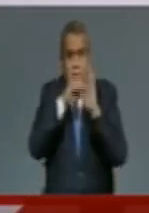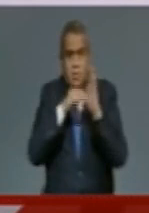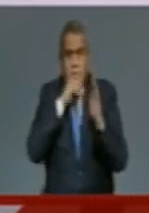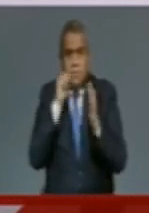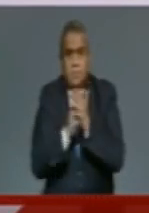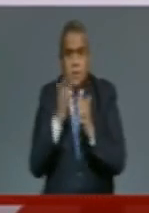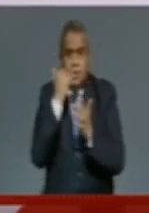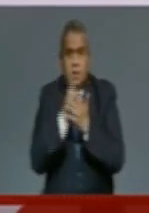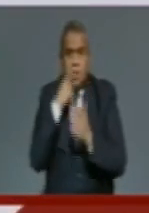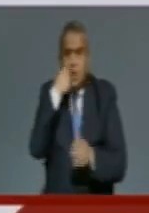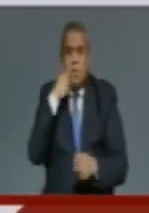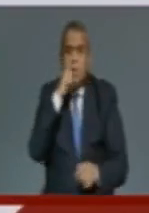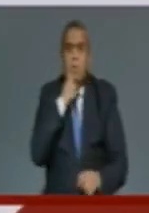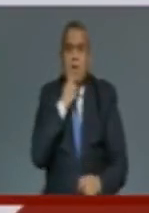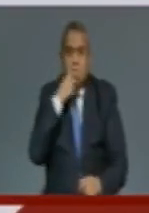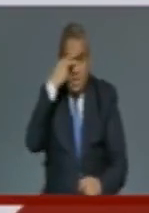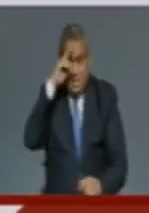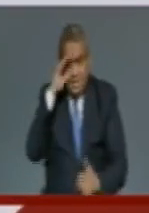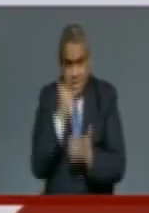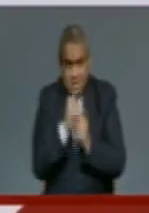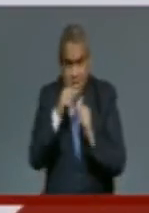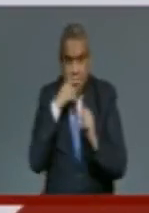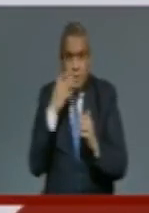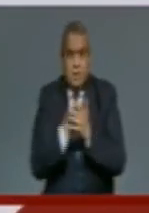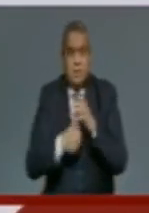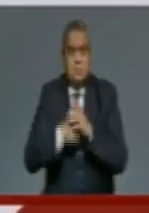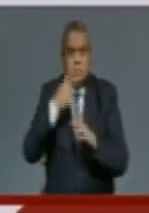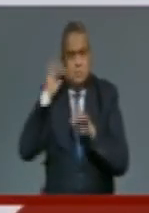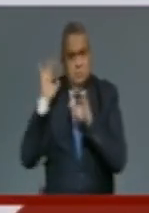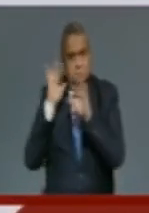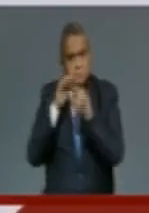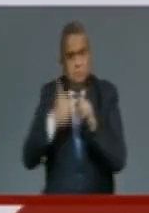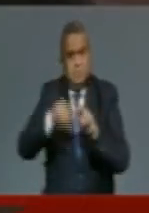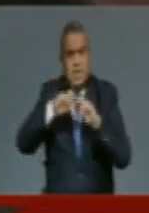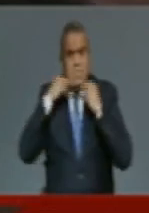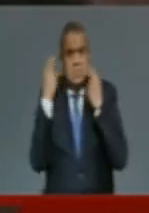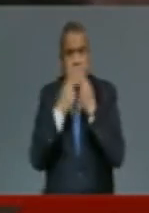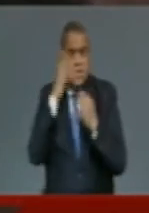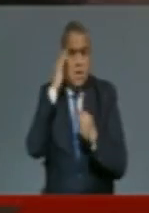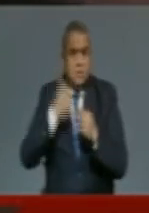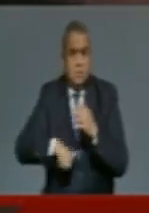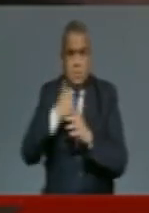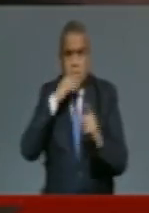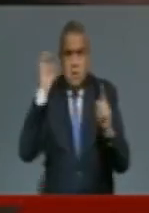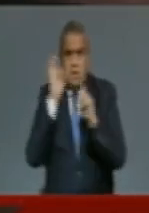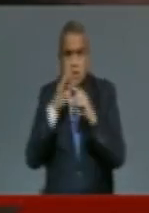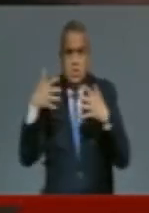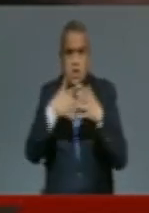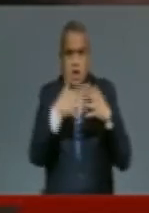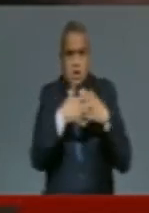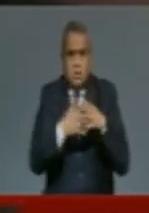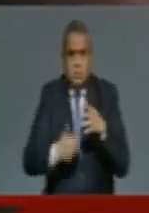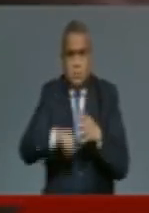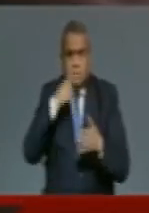برنامج أطلقناه خلال المؤتمر ولاقى زخما دوليا كبيرا لاستهداف تعزيز الشراكات وتوفير